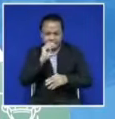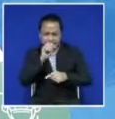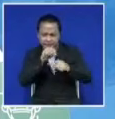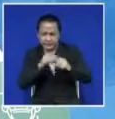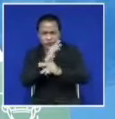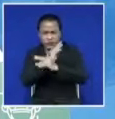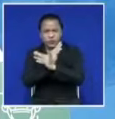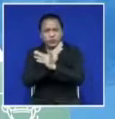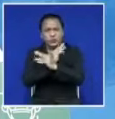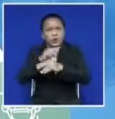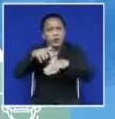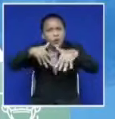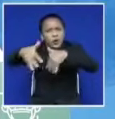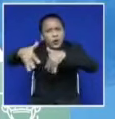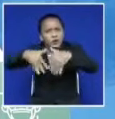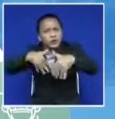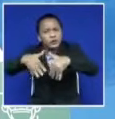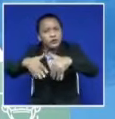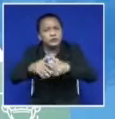ไปคูณประชากรของ